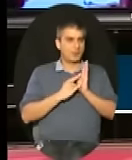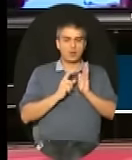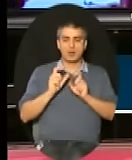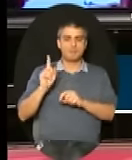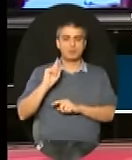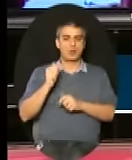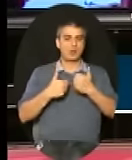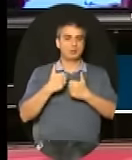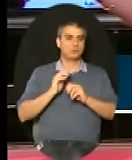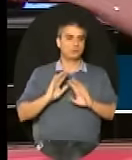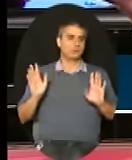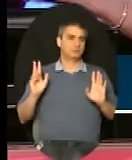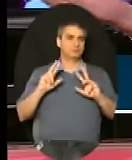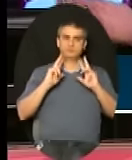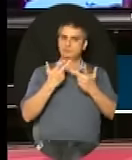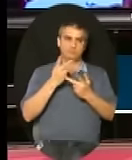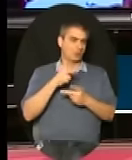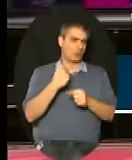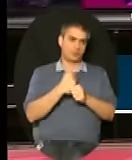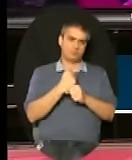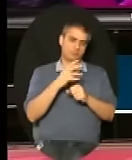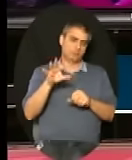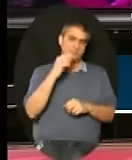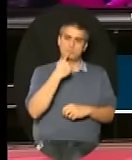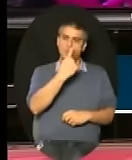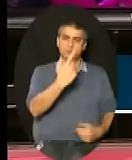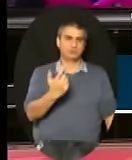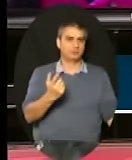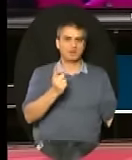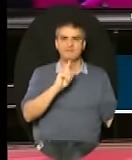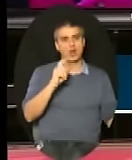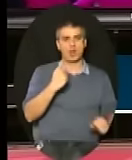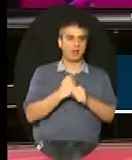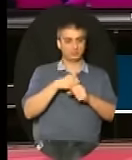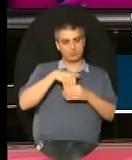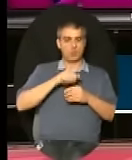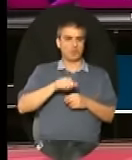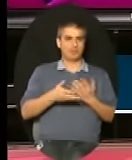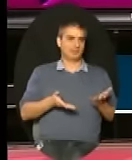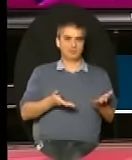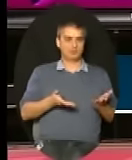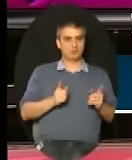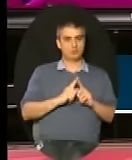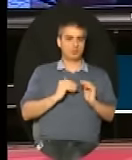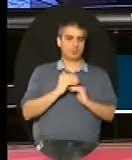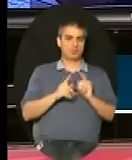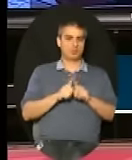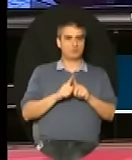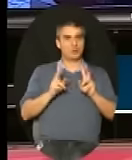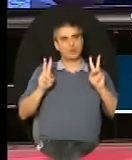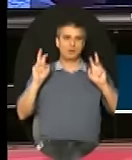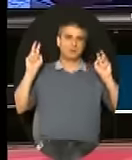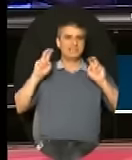מהם להתמודד, ואז הציבור יכול לעשות הבחירה שלו, ולא לקיים בכנסת הזאת תהליך מהסוג של